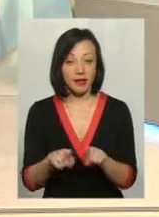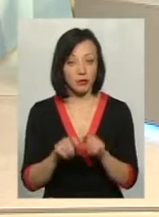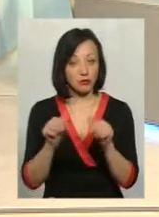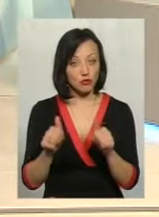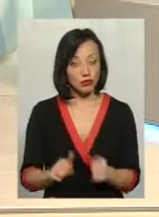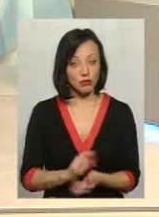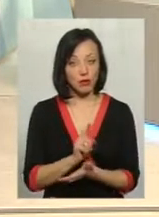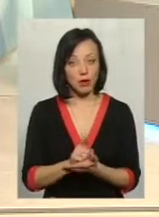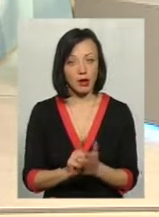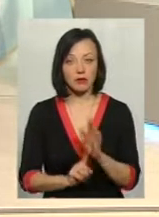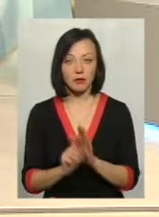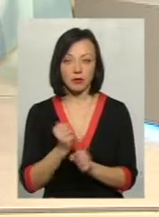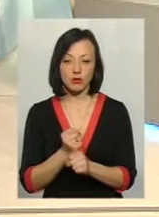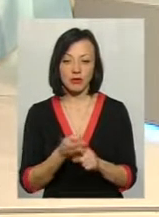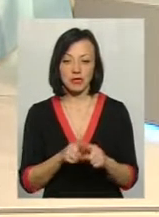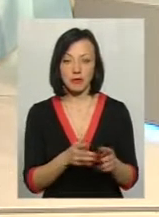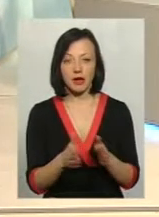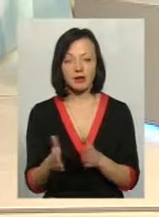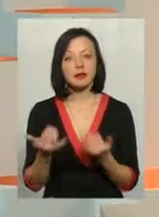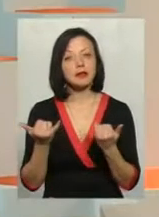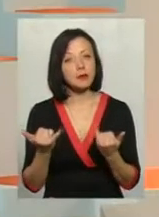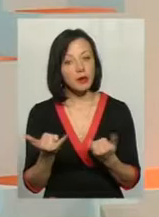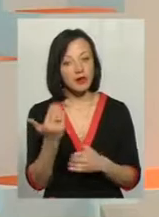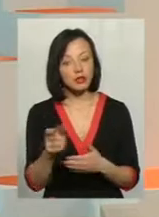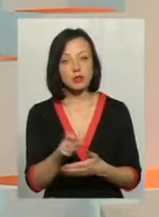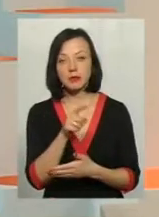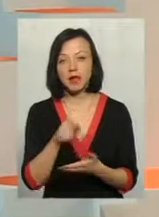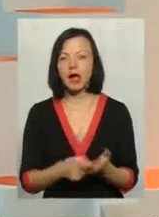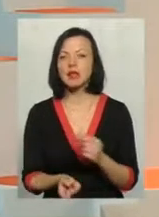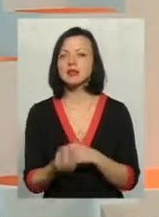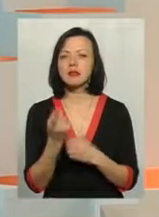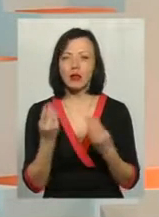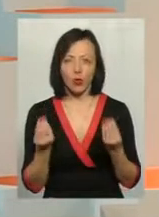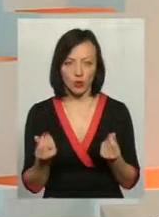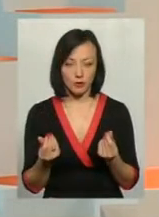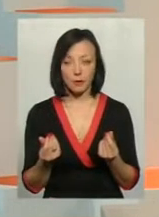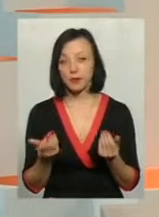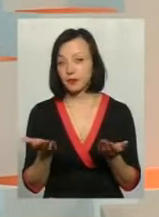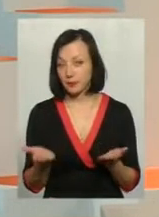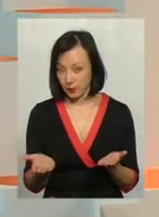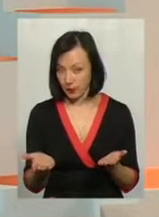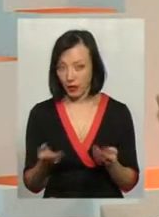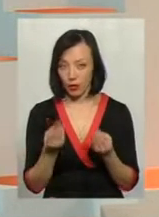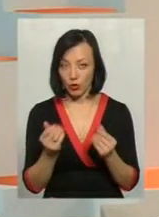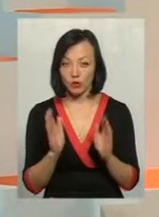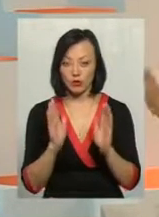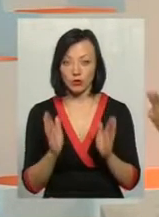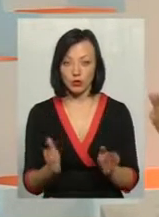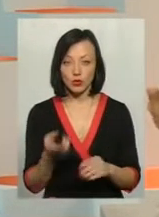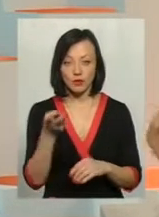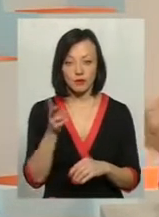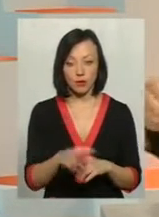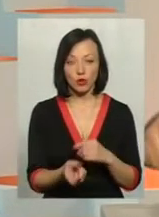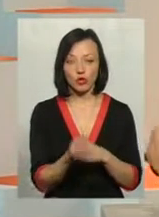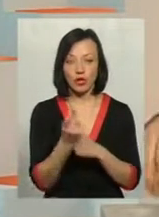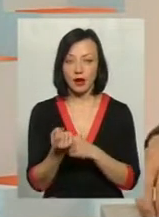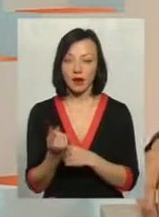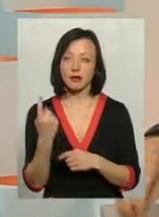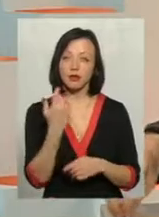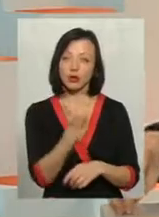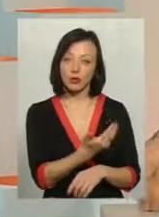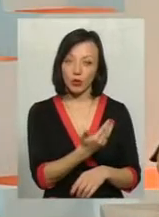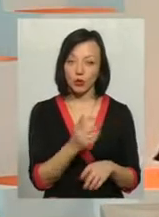має запрацювати цей механізм. Тепер слушне ваше запитання, а звідки ж кошти? Кошти будуть з двох джерел. З одної